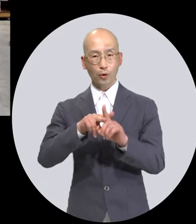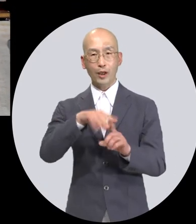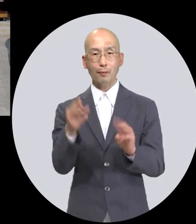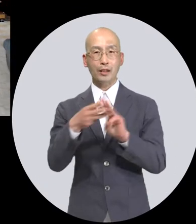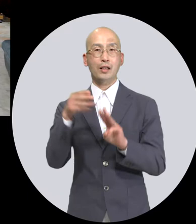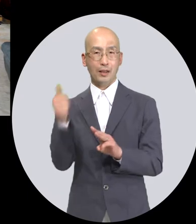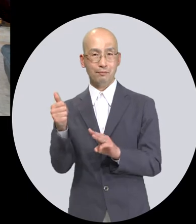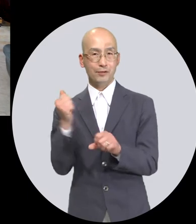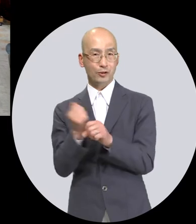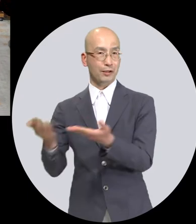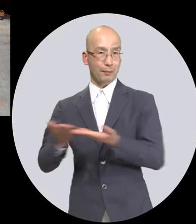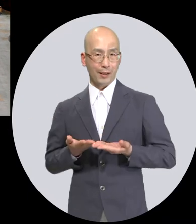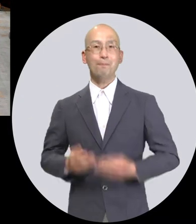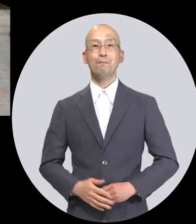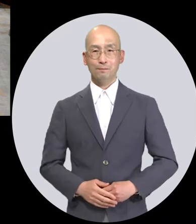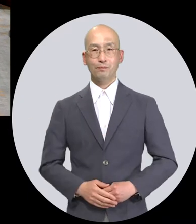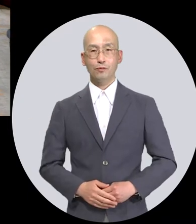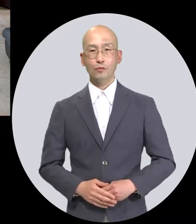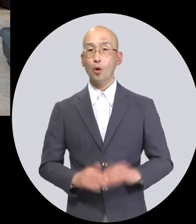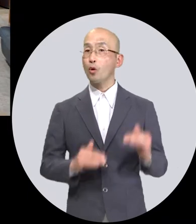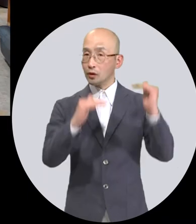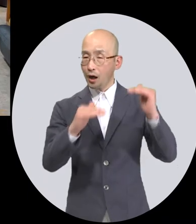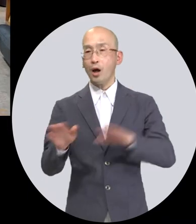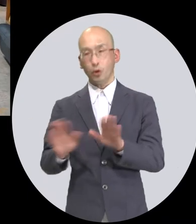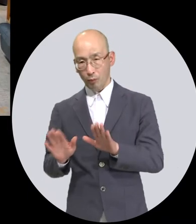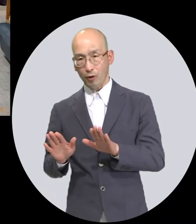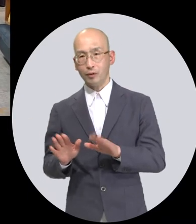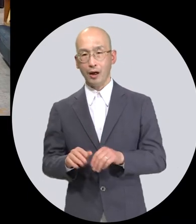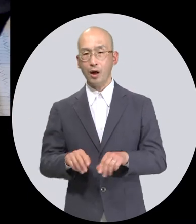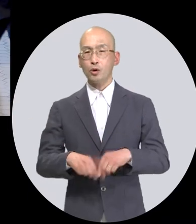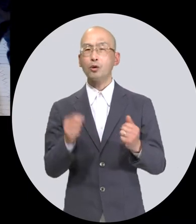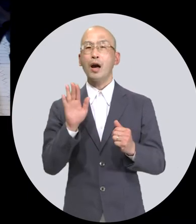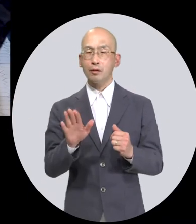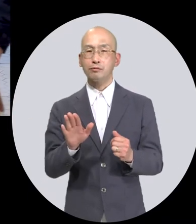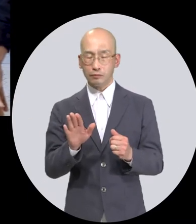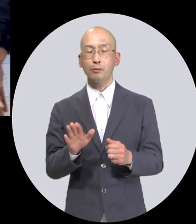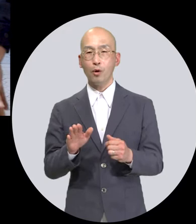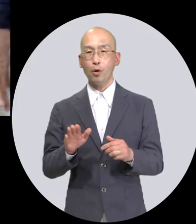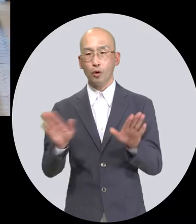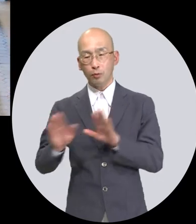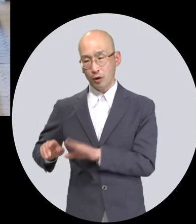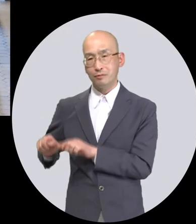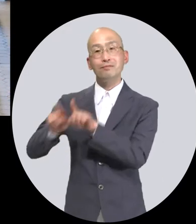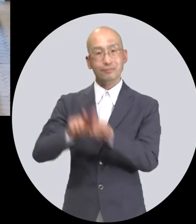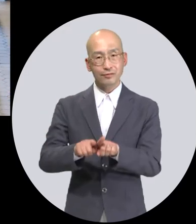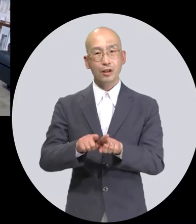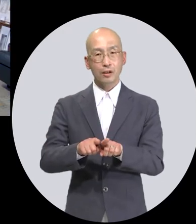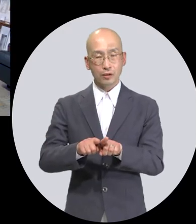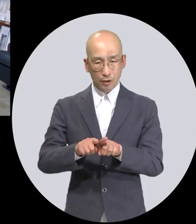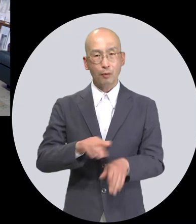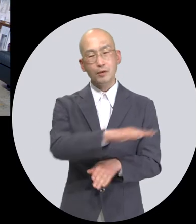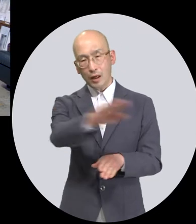くれました。大人から子供まで、障害がある方も子連れの方もどんな方